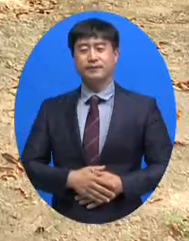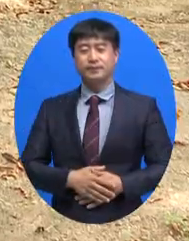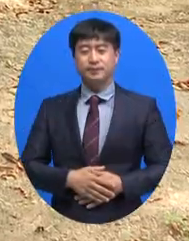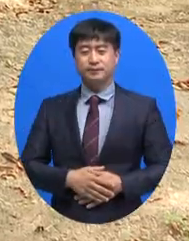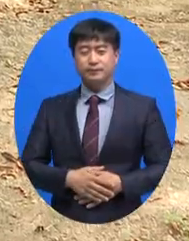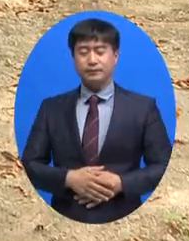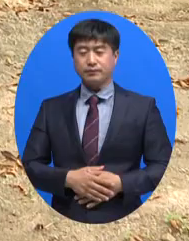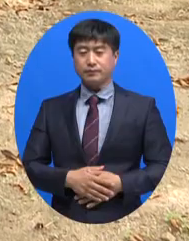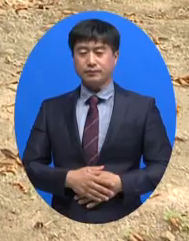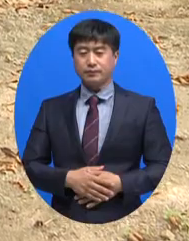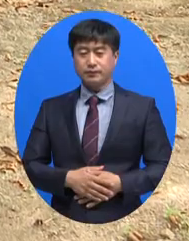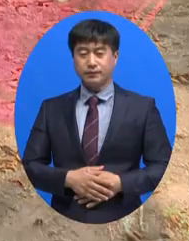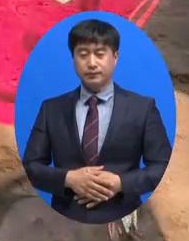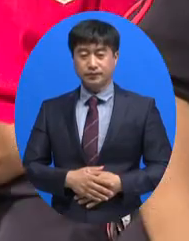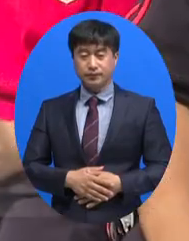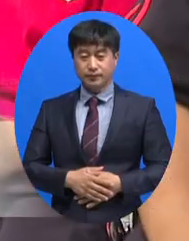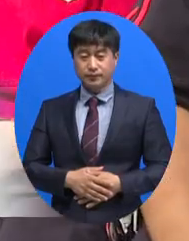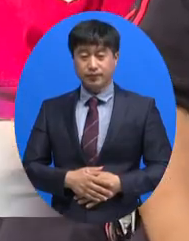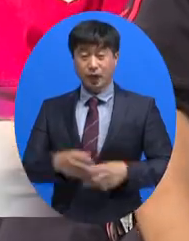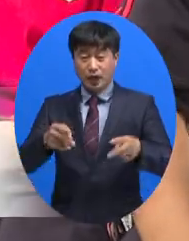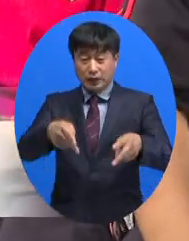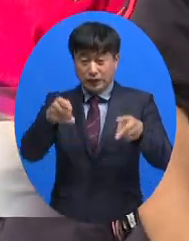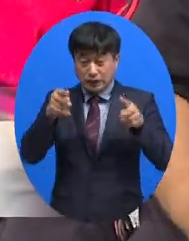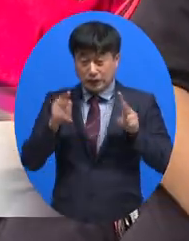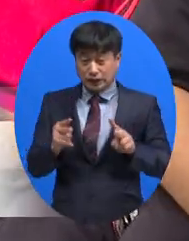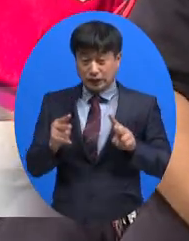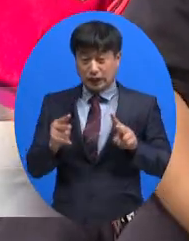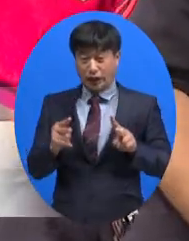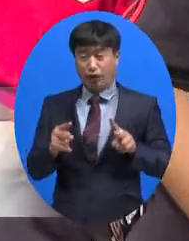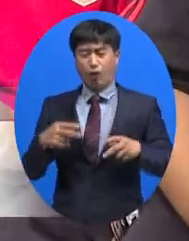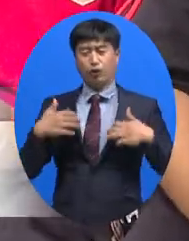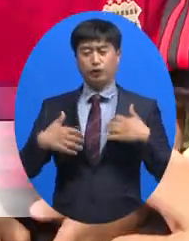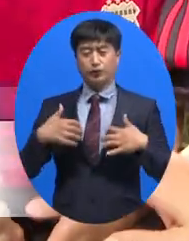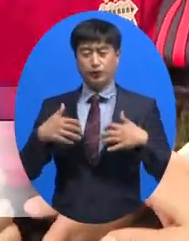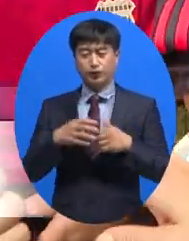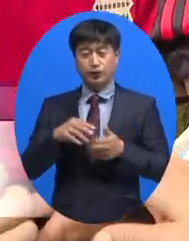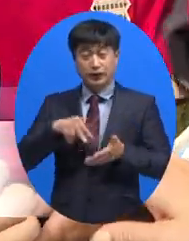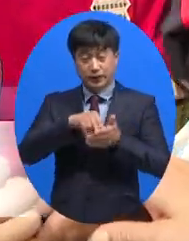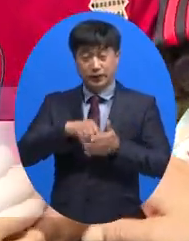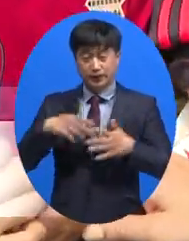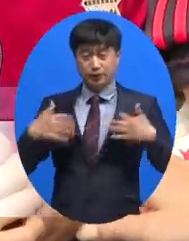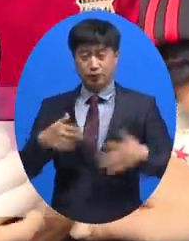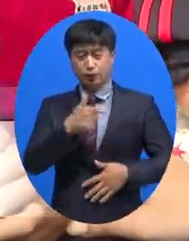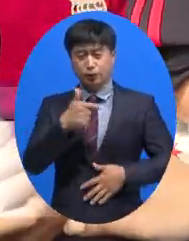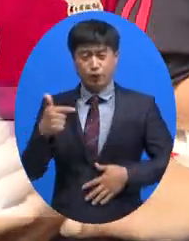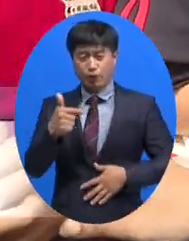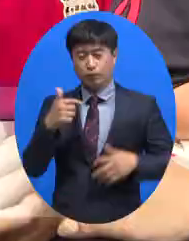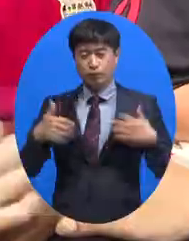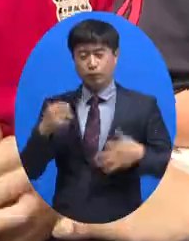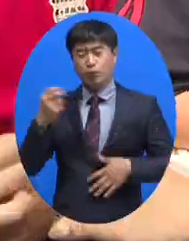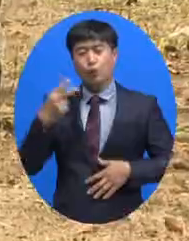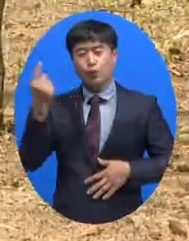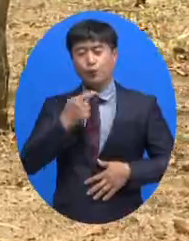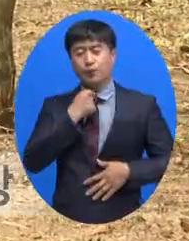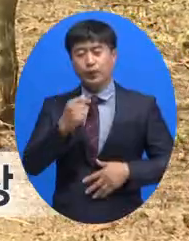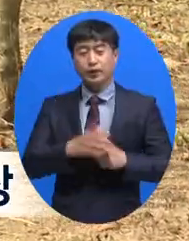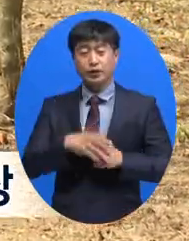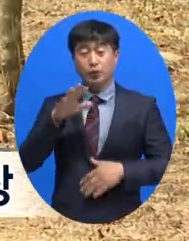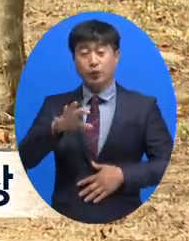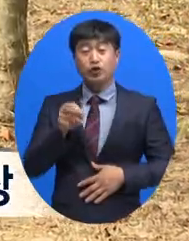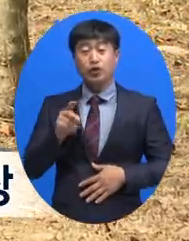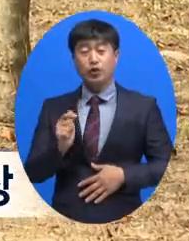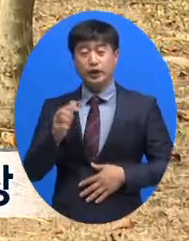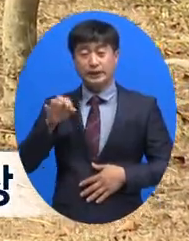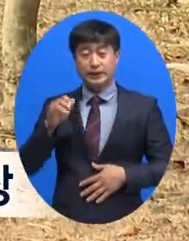웃음이 활짝입니다. 근데 그네가 되게 재밌었어요. 너무 재밌었다. 오고 싶어요.